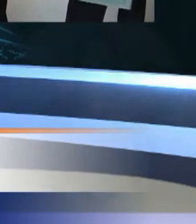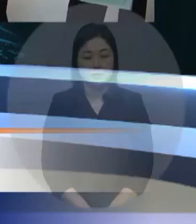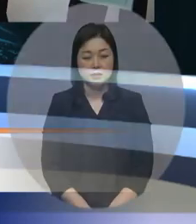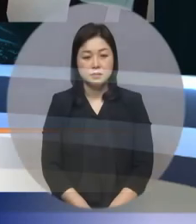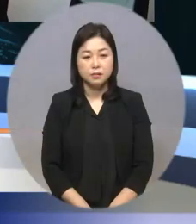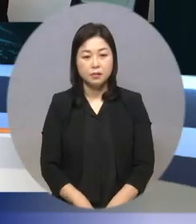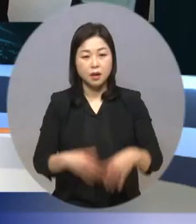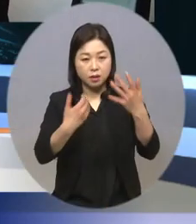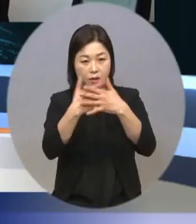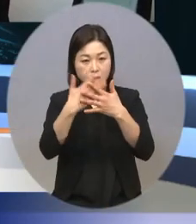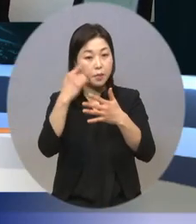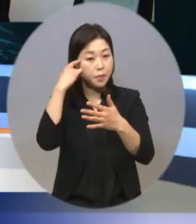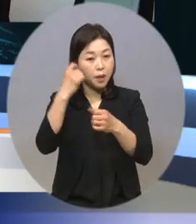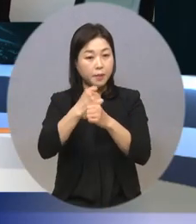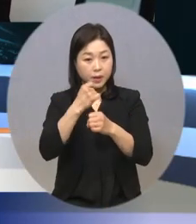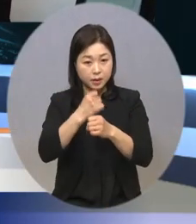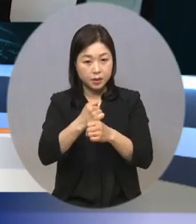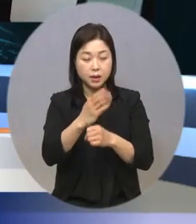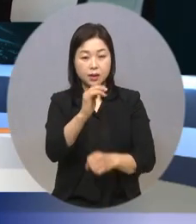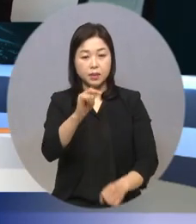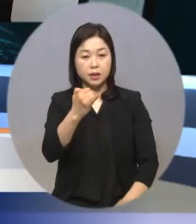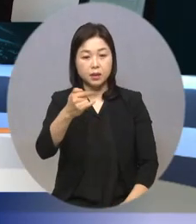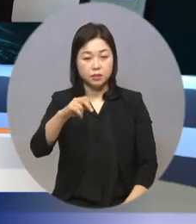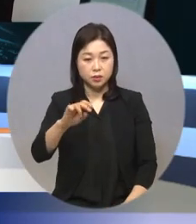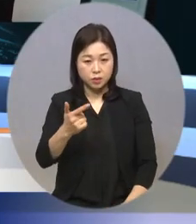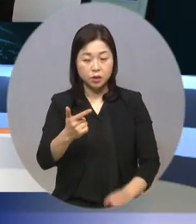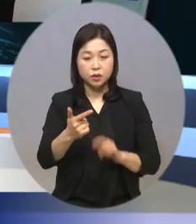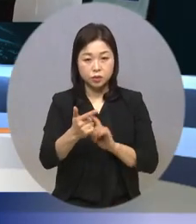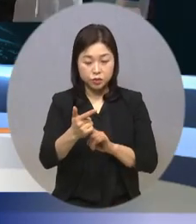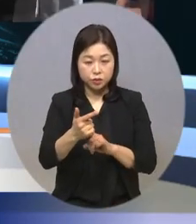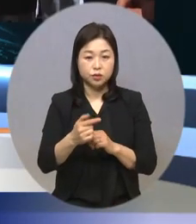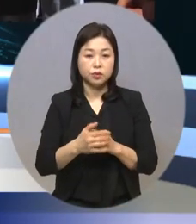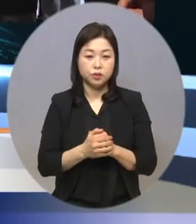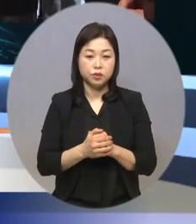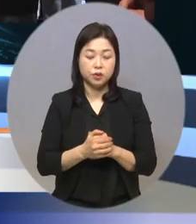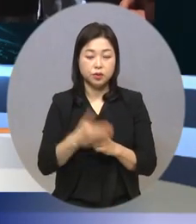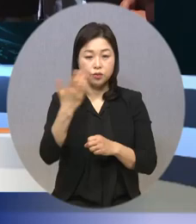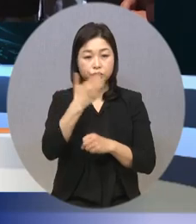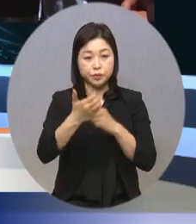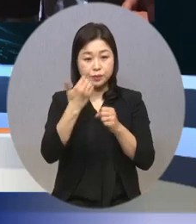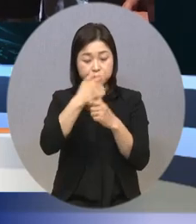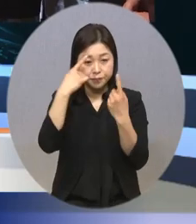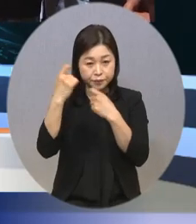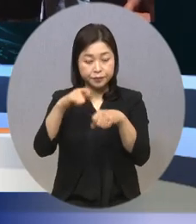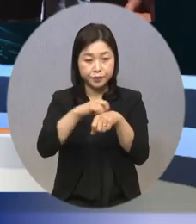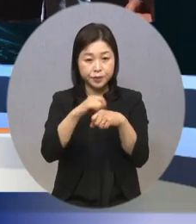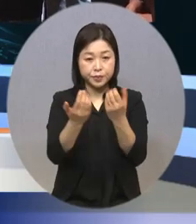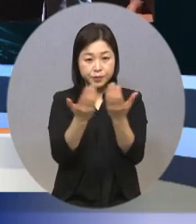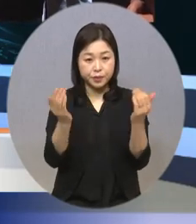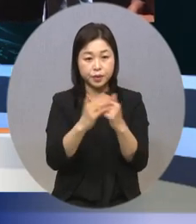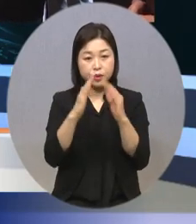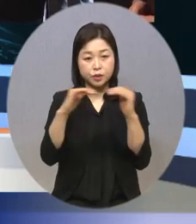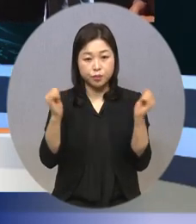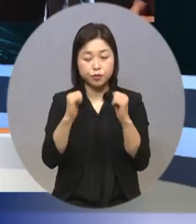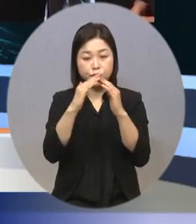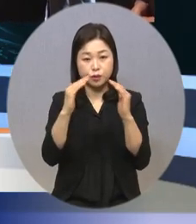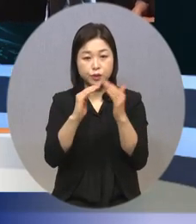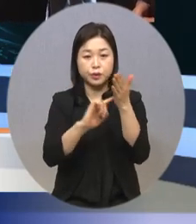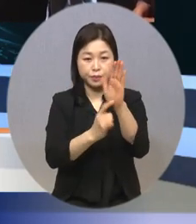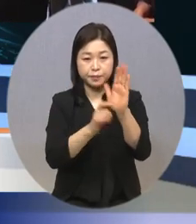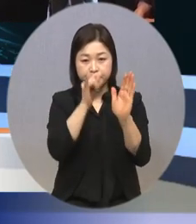비디오 아트 창시자인 백남준 작가의 탄생 90주년을 기념하는 특별전이 전북 전주시에서 열리고